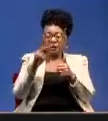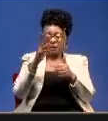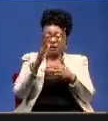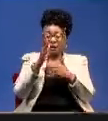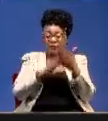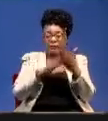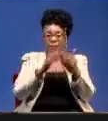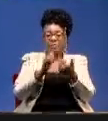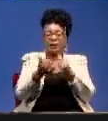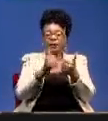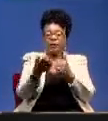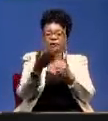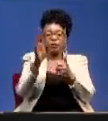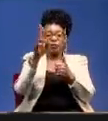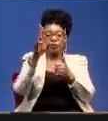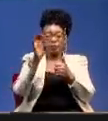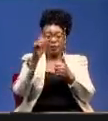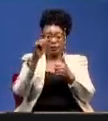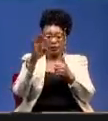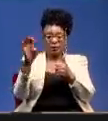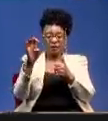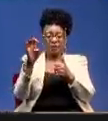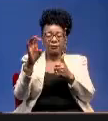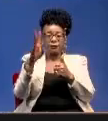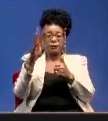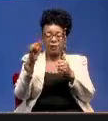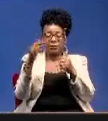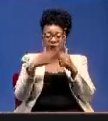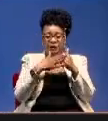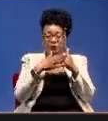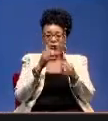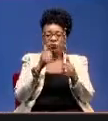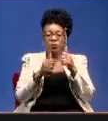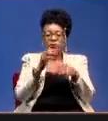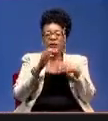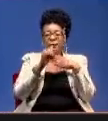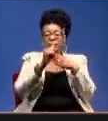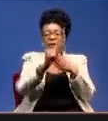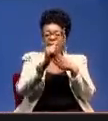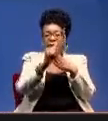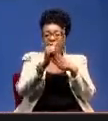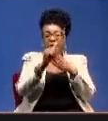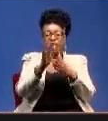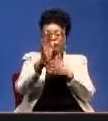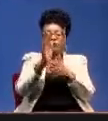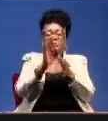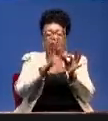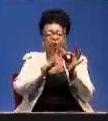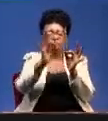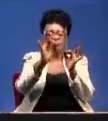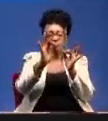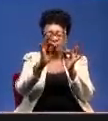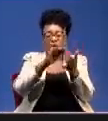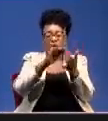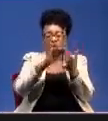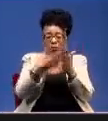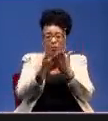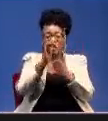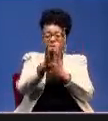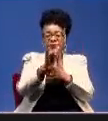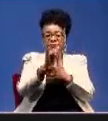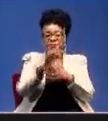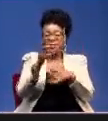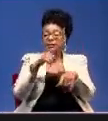nchini UAE mwaka 2019 ulimweka miongoni mwa wanariadha wenye kasi zaidi katika mbio hizo wakati